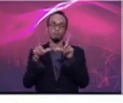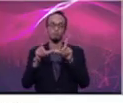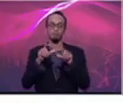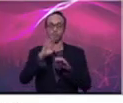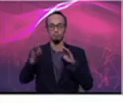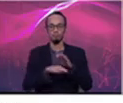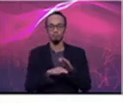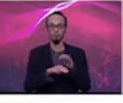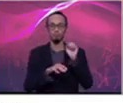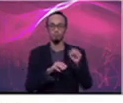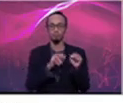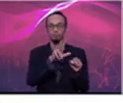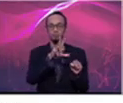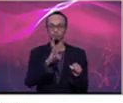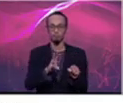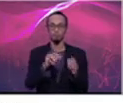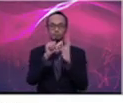36 akta